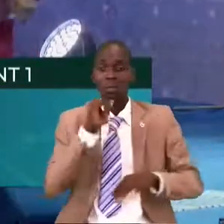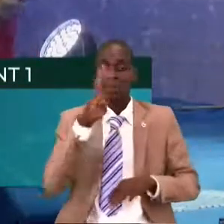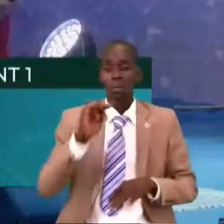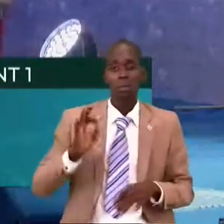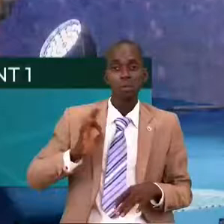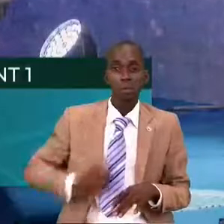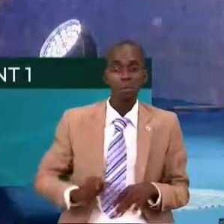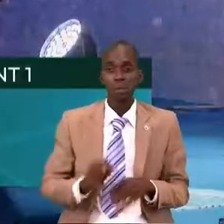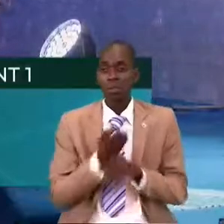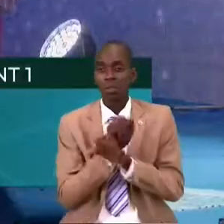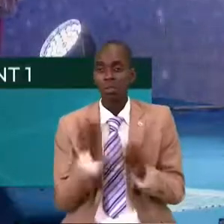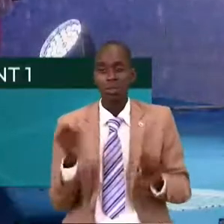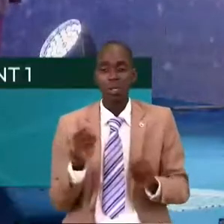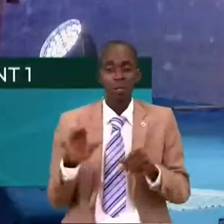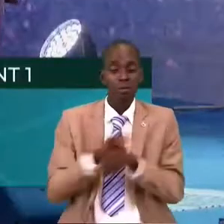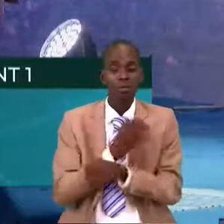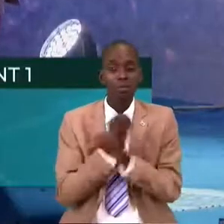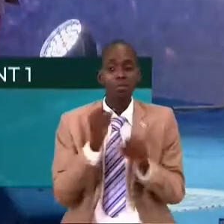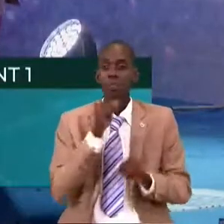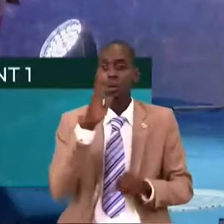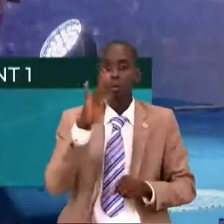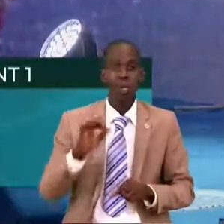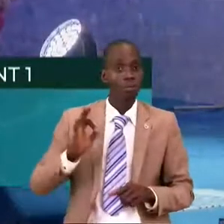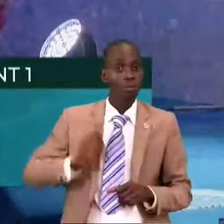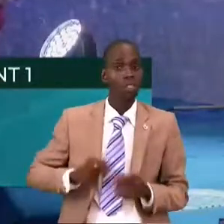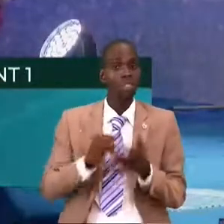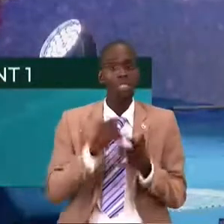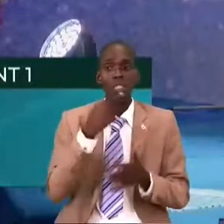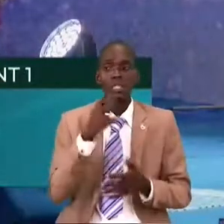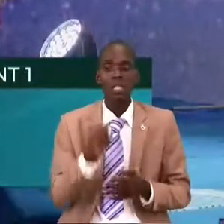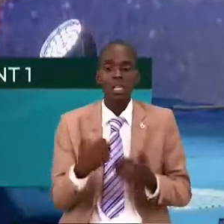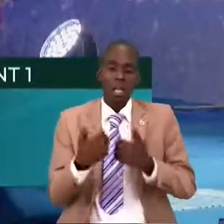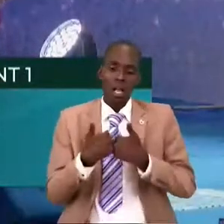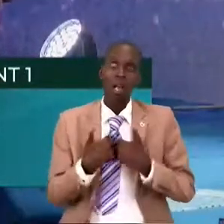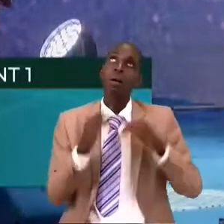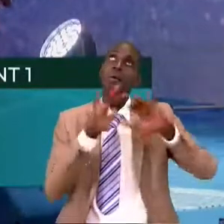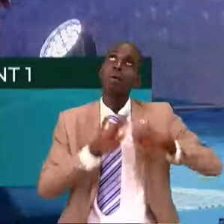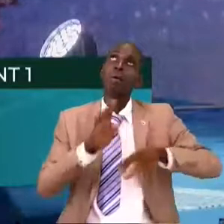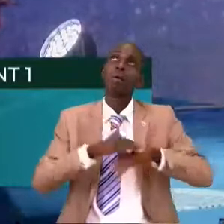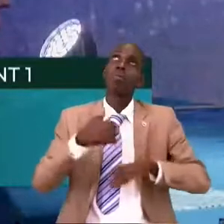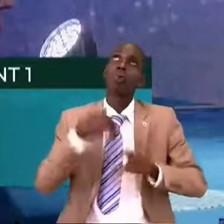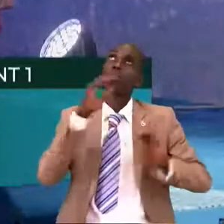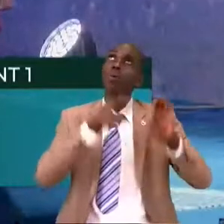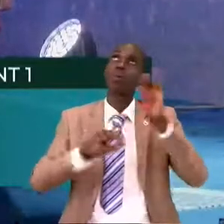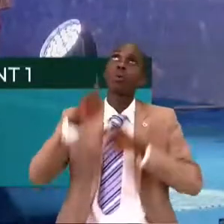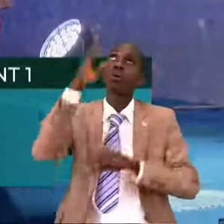pitié de moi, ô Dieu, dans ta bonté, selon ta